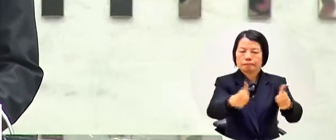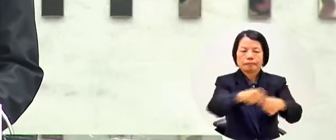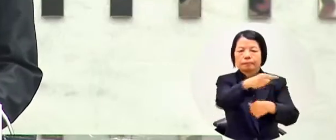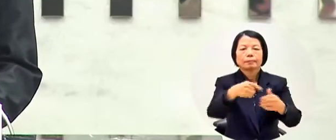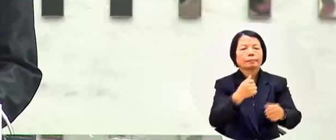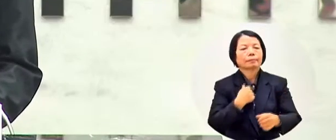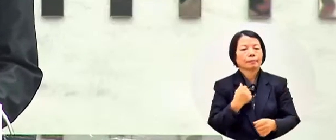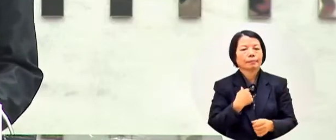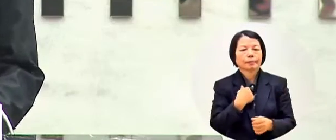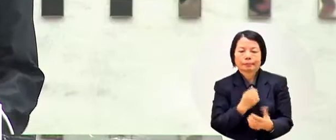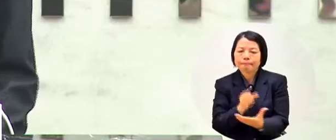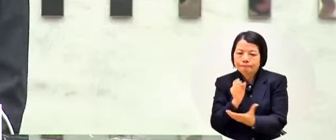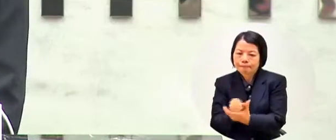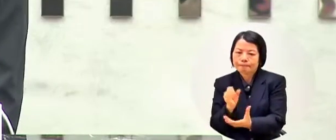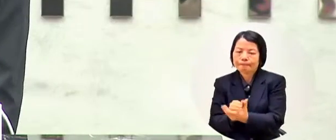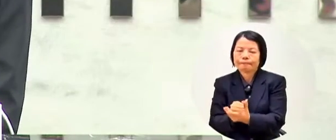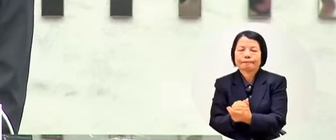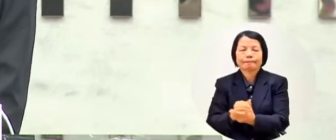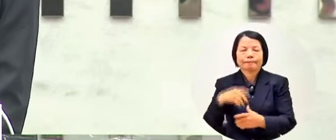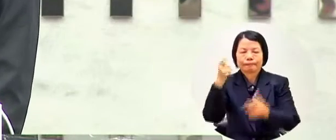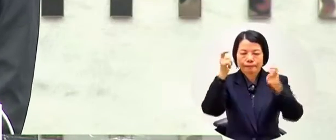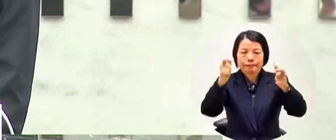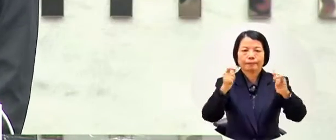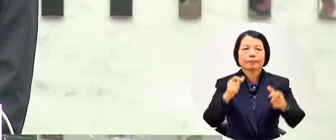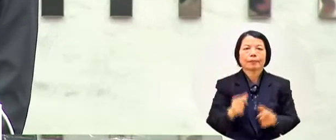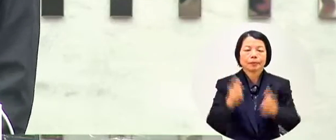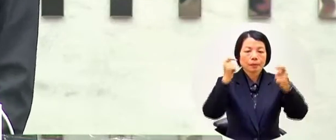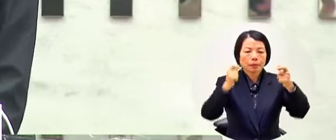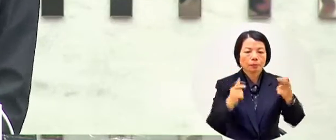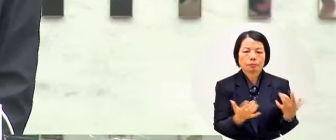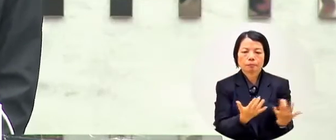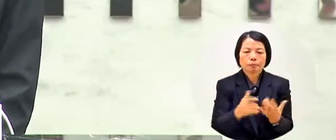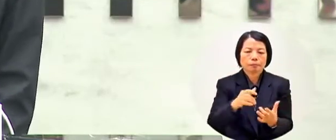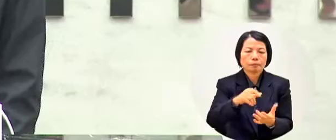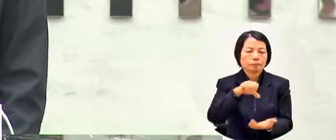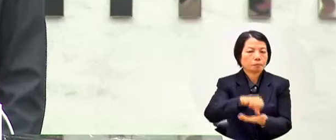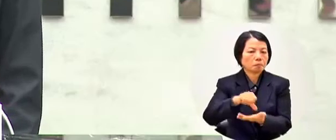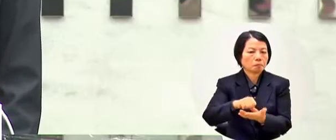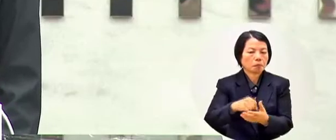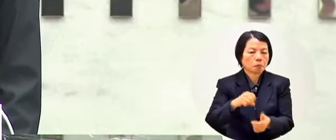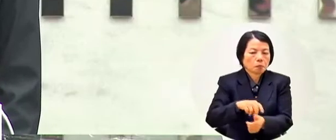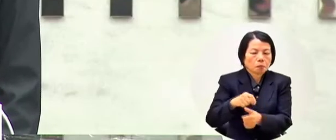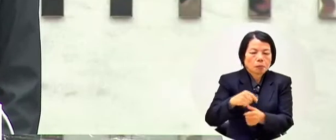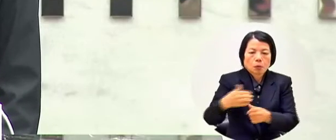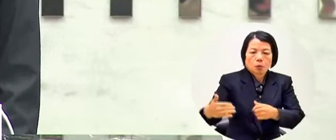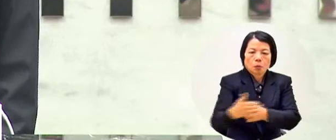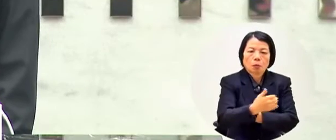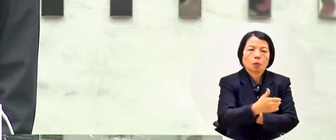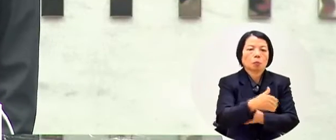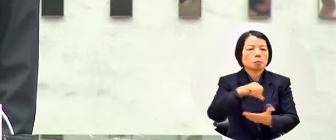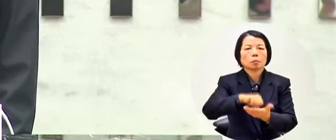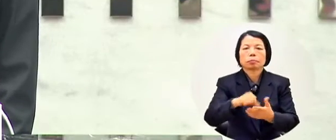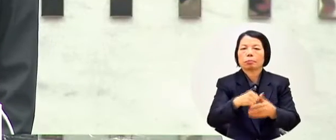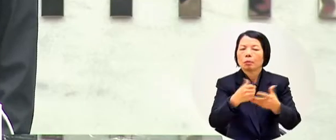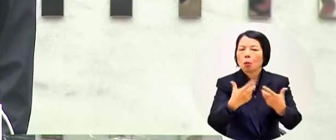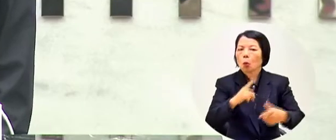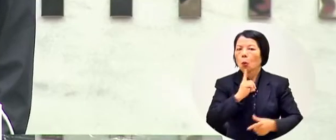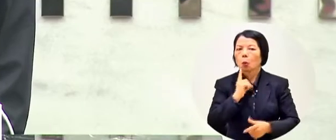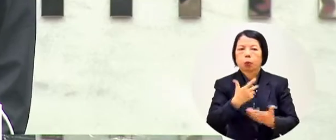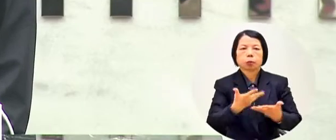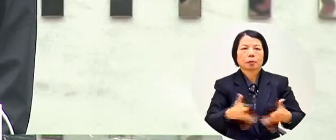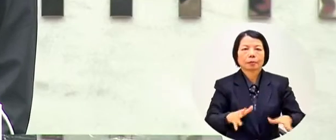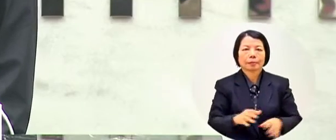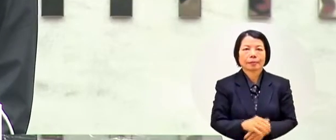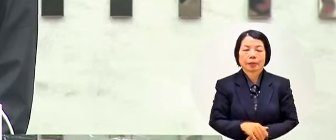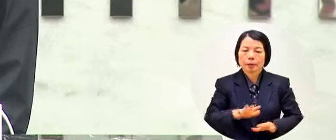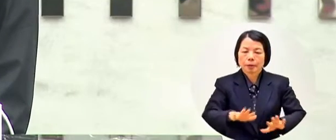高雄。高雄物产丰富，拥有非常多元的农渔产品。目前我们最迫